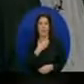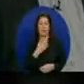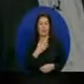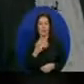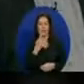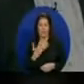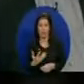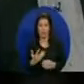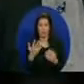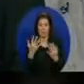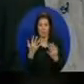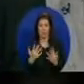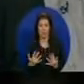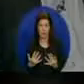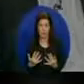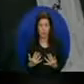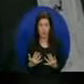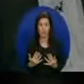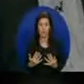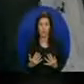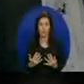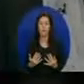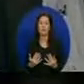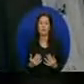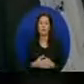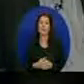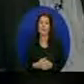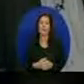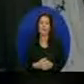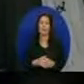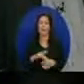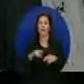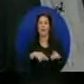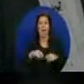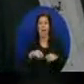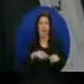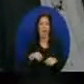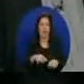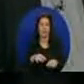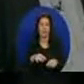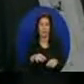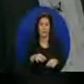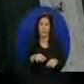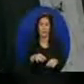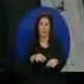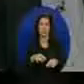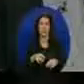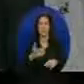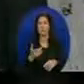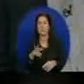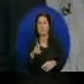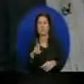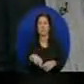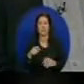כאשר זה מכסה על חיים, למשל יש שם מין מאוד מאוד אדיר כמו